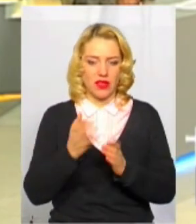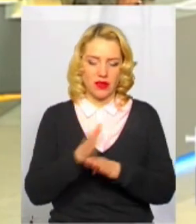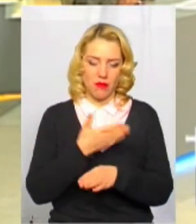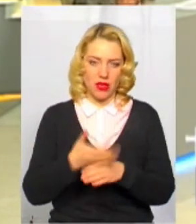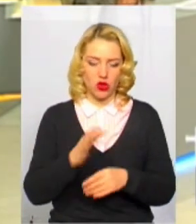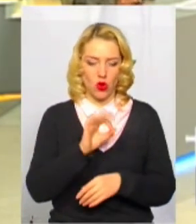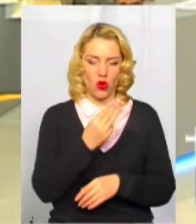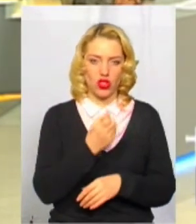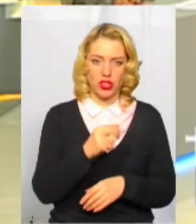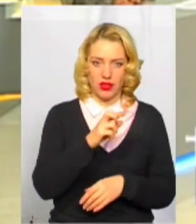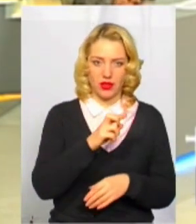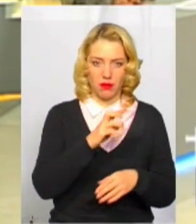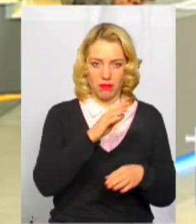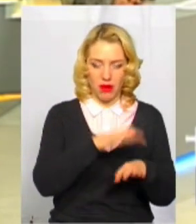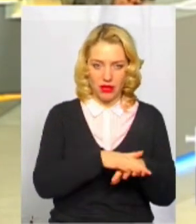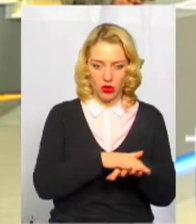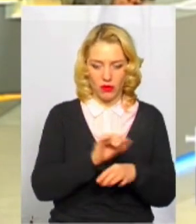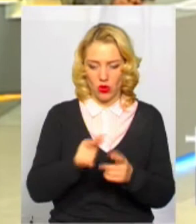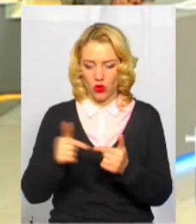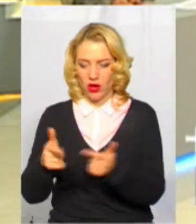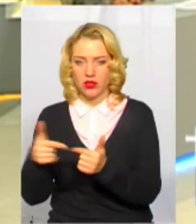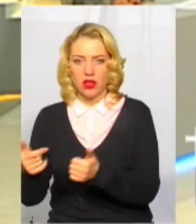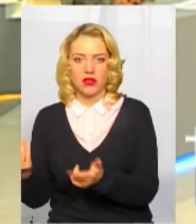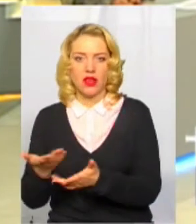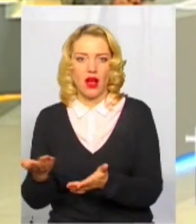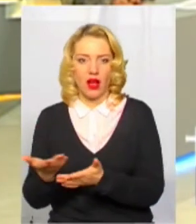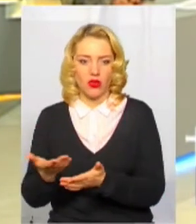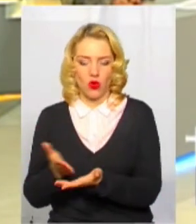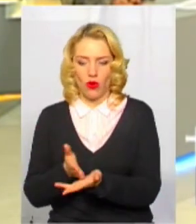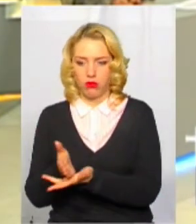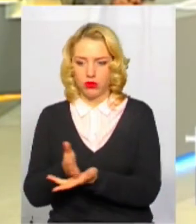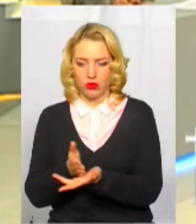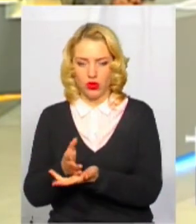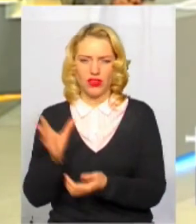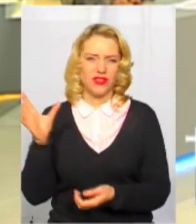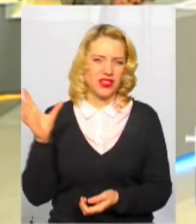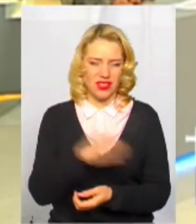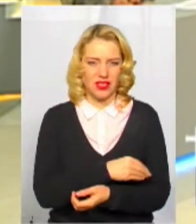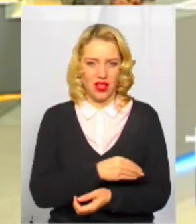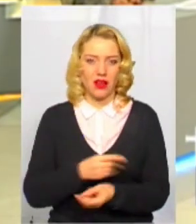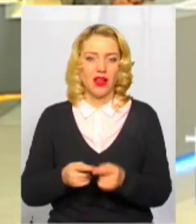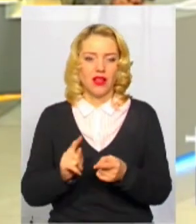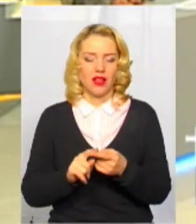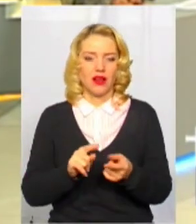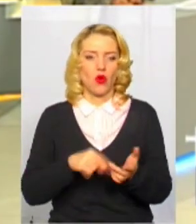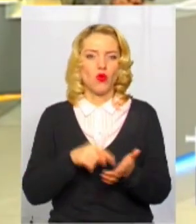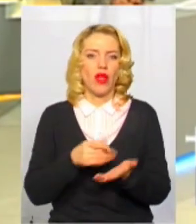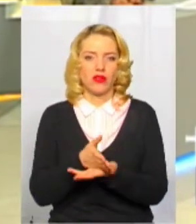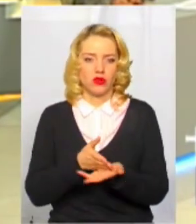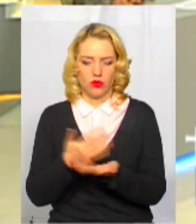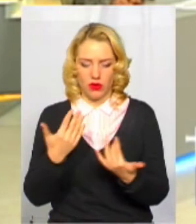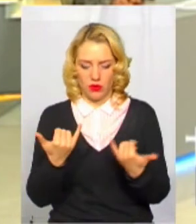Ощадбанком і організаціями, які обслуговують комунальні, ну, всім комунальним службам. І виходить, сьогодні